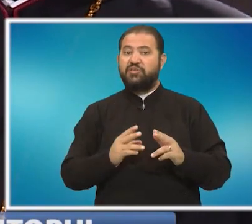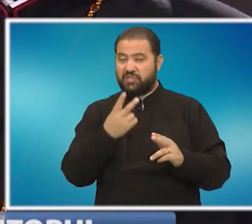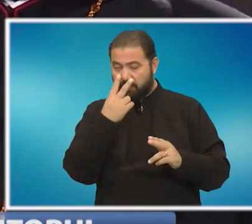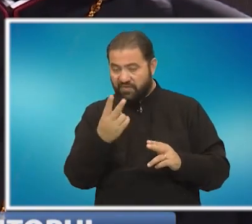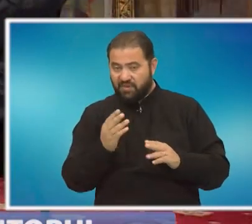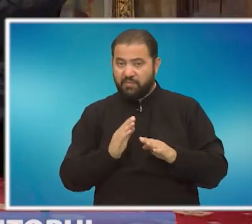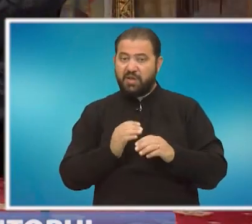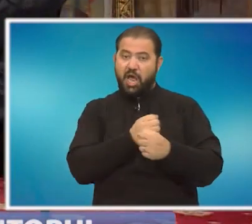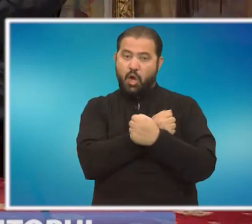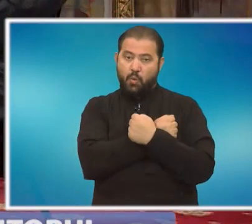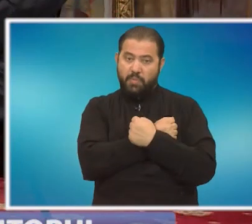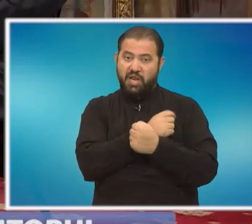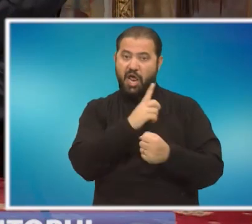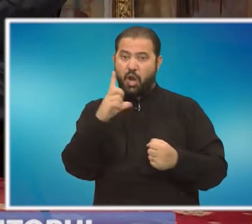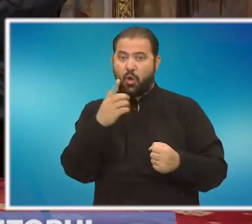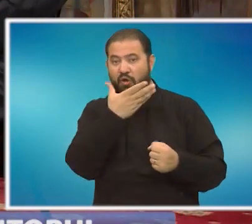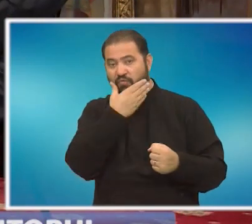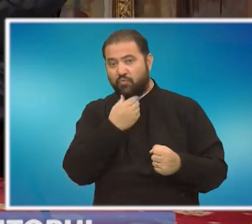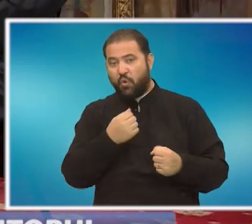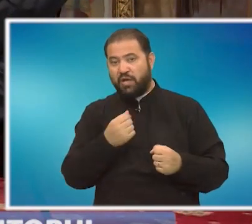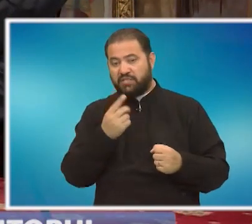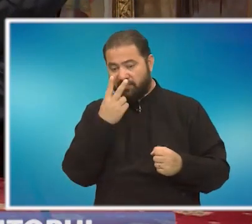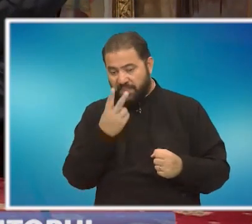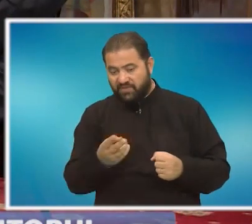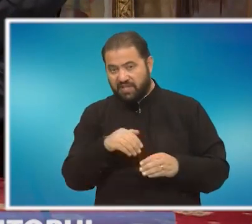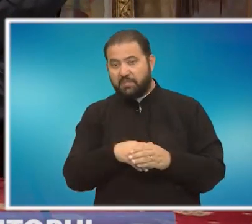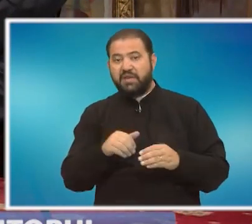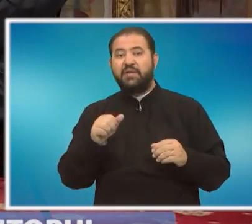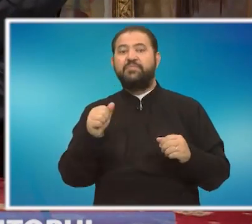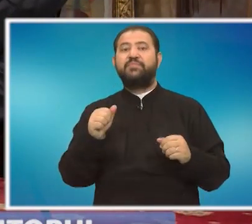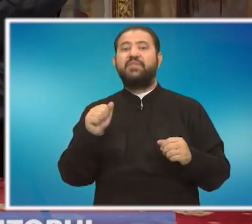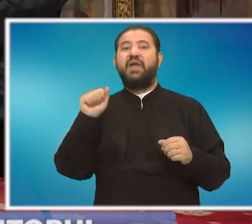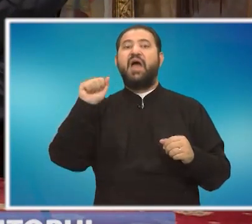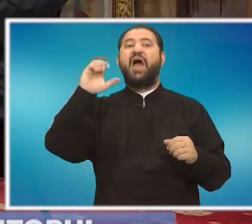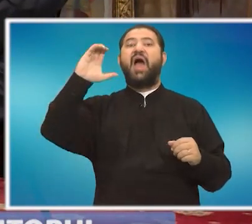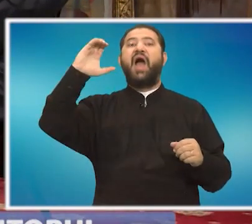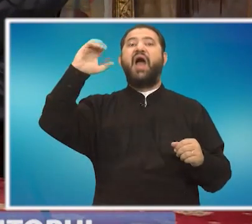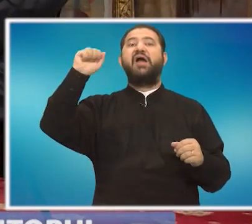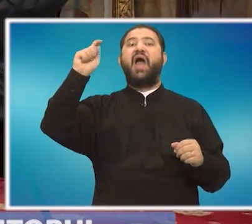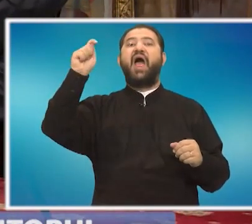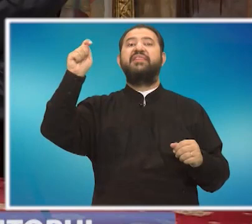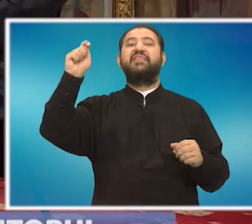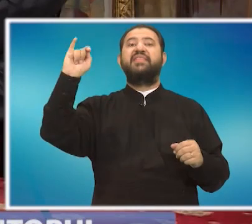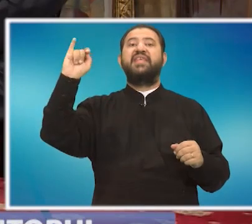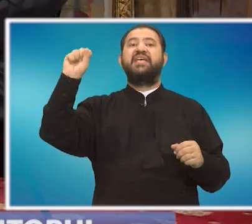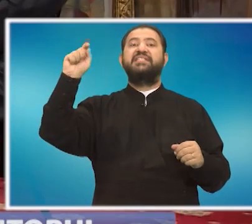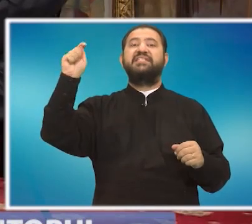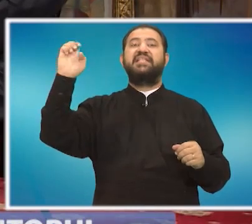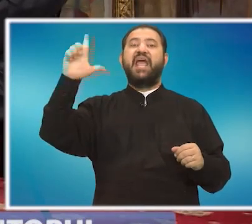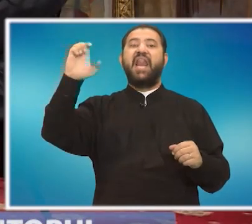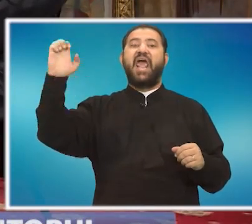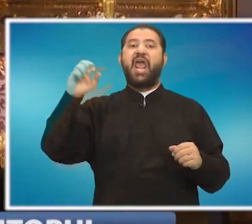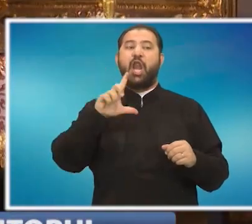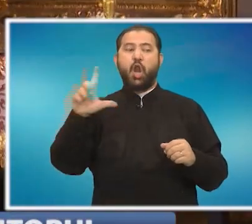de comuniune. Vedem în acatistele lor ce frumos sunt ei chemați: bucură-te! De